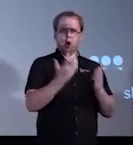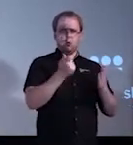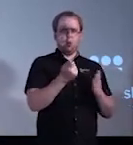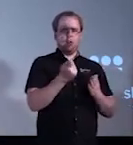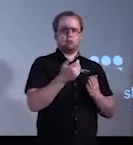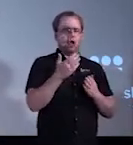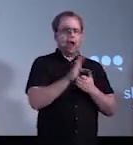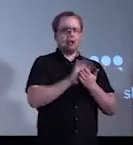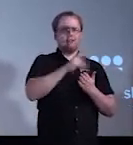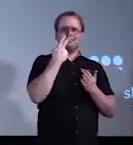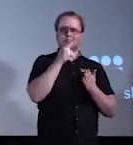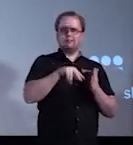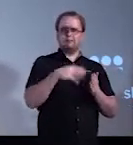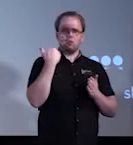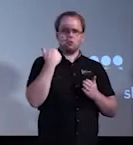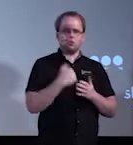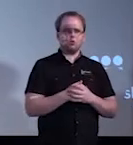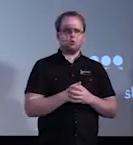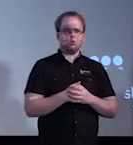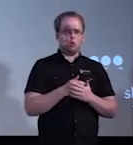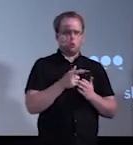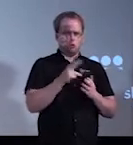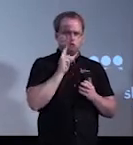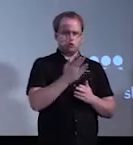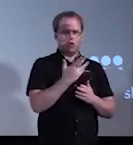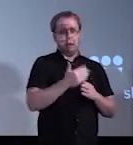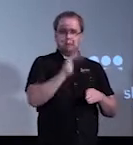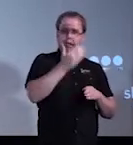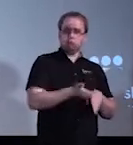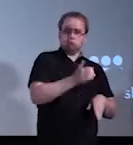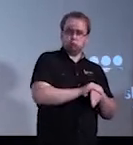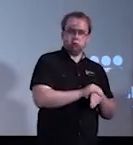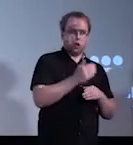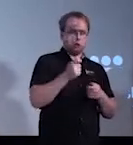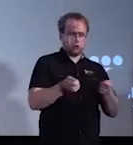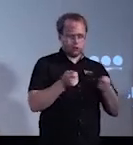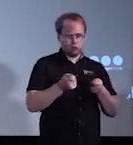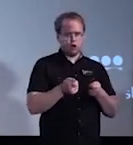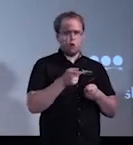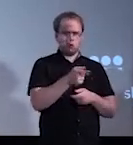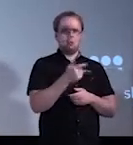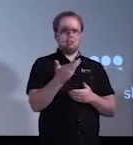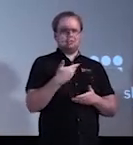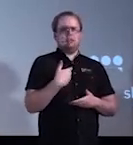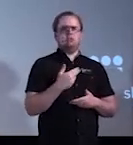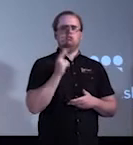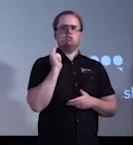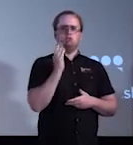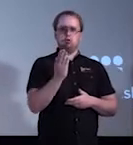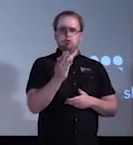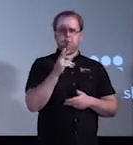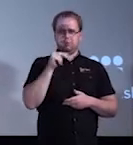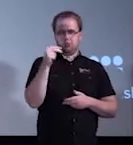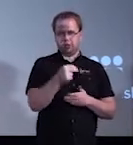nytt. Det nya är inte att de är mycket kompetentare eller bättre regissörer. Det nya är att de ger nya perspektiv. Mm. Och det